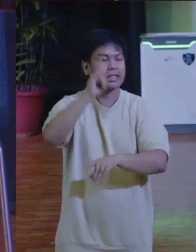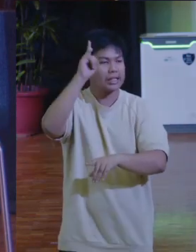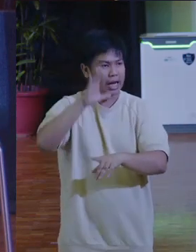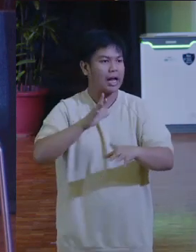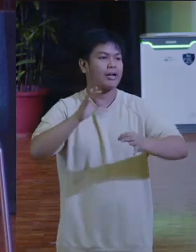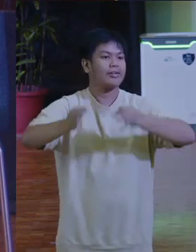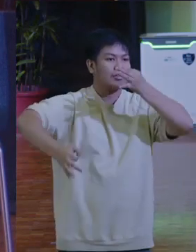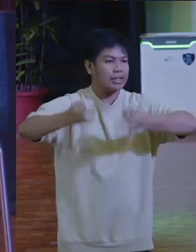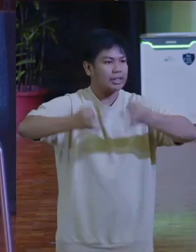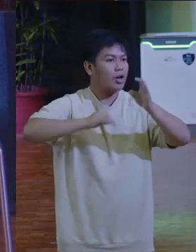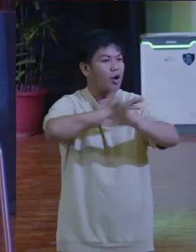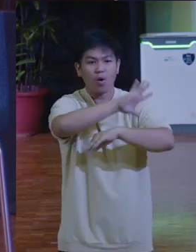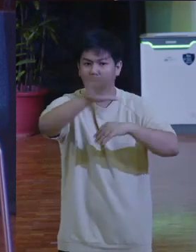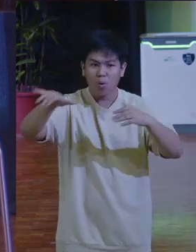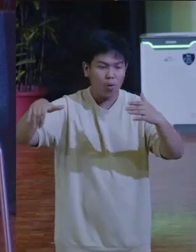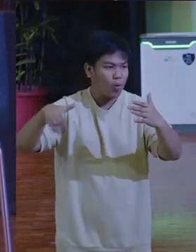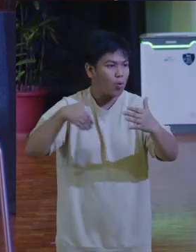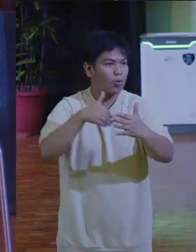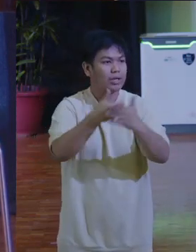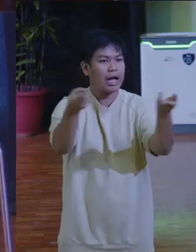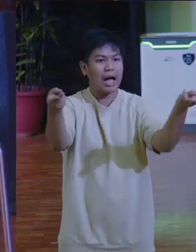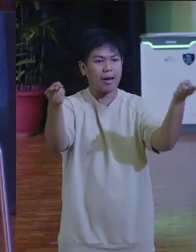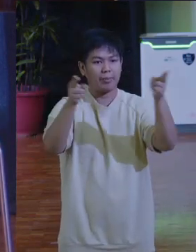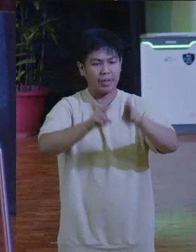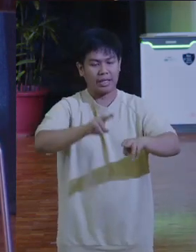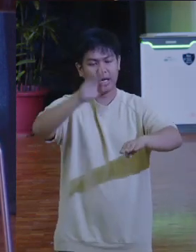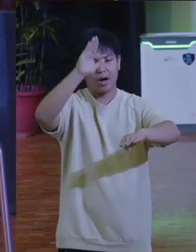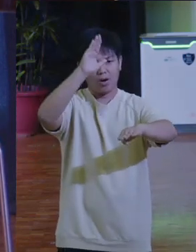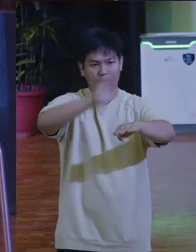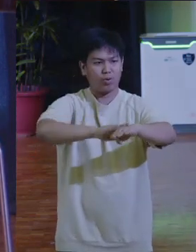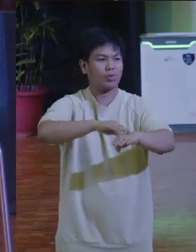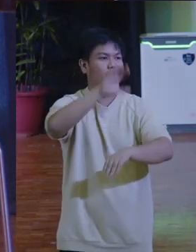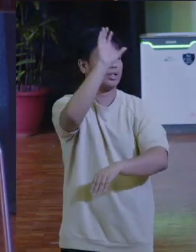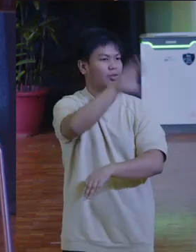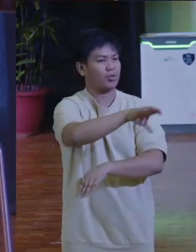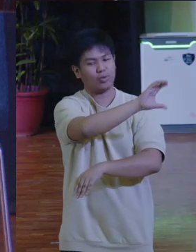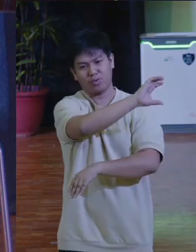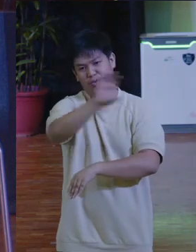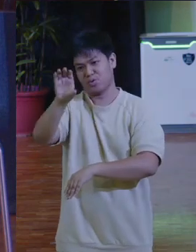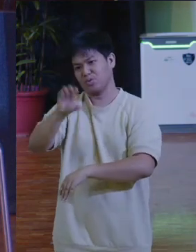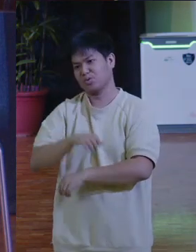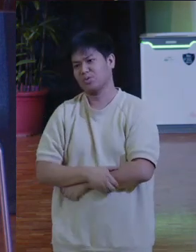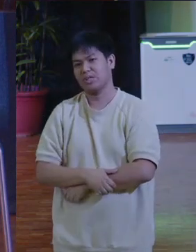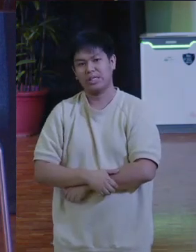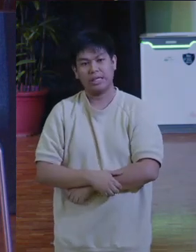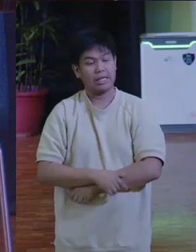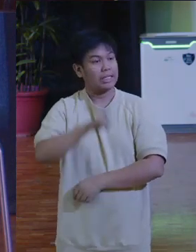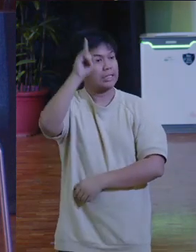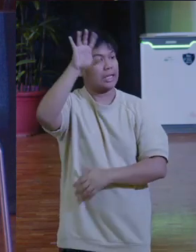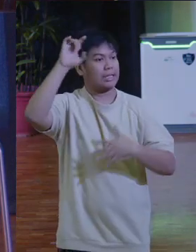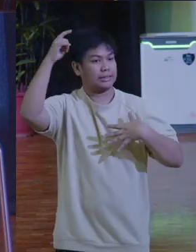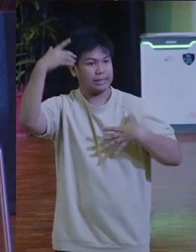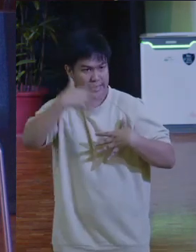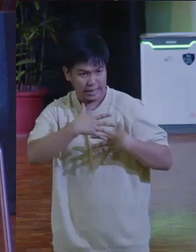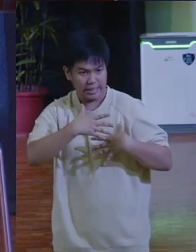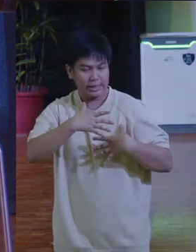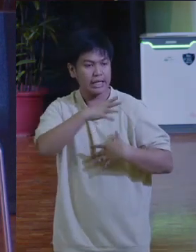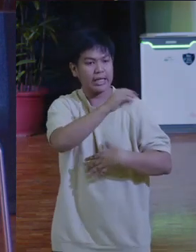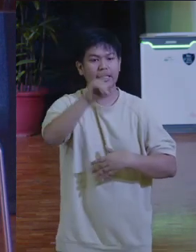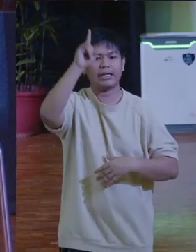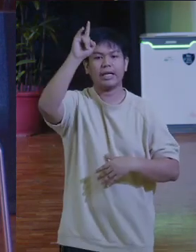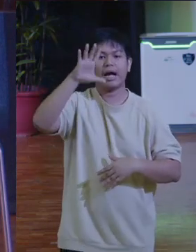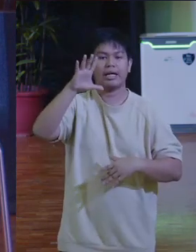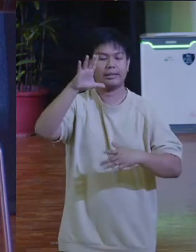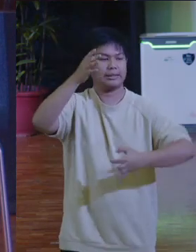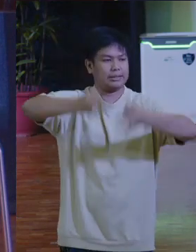Sa krus ng Kalbaryo, nagsalubong ang God's grace at ang God's justice. At doon sa